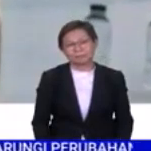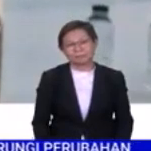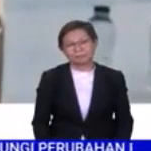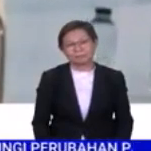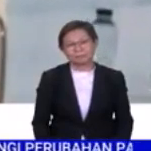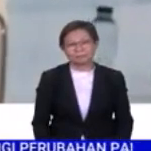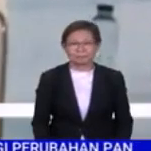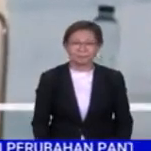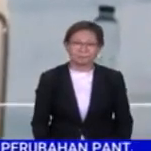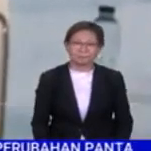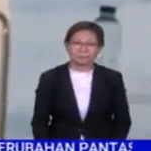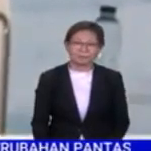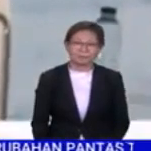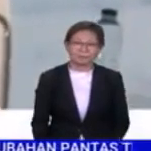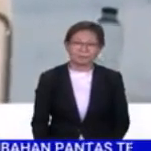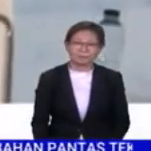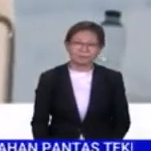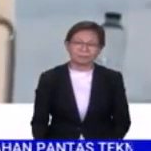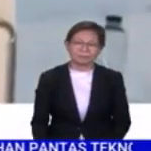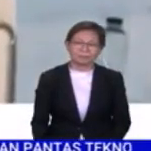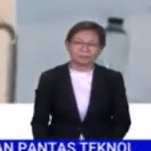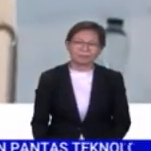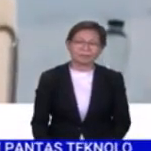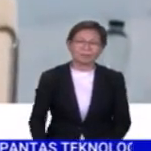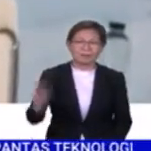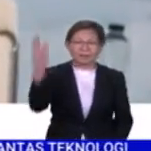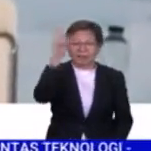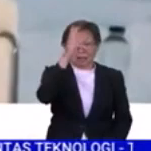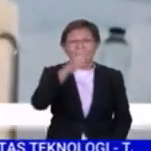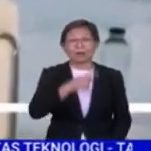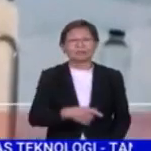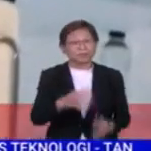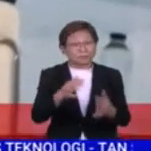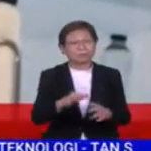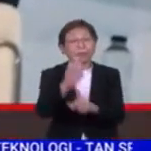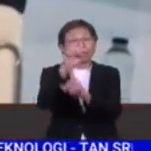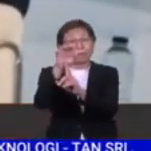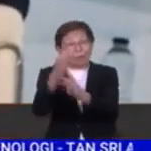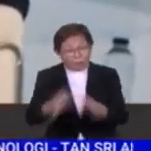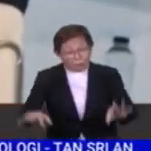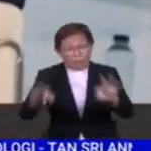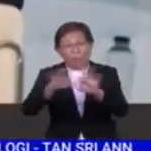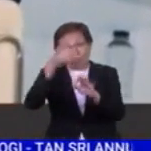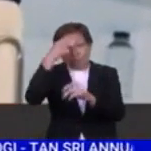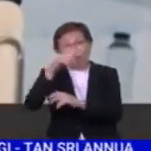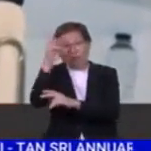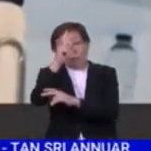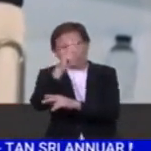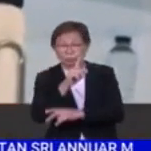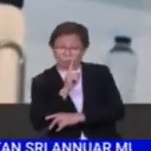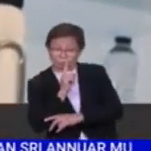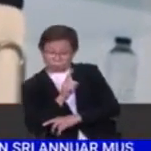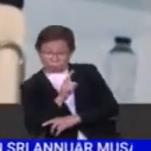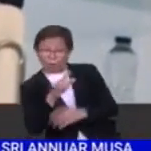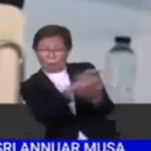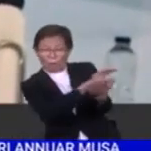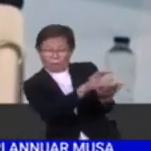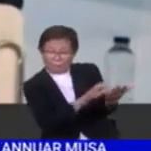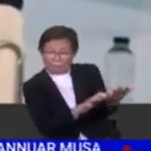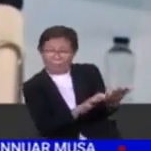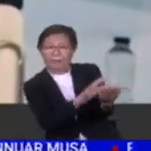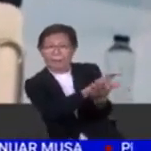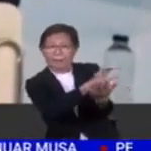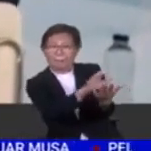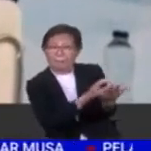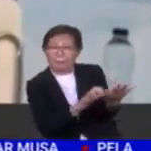So the blueprint is very important for government to make sure what has been planned not only can